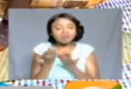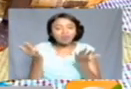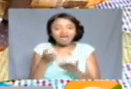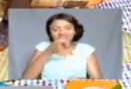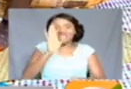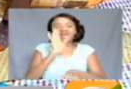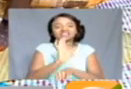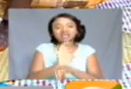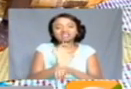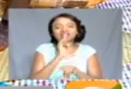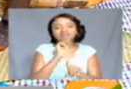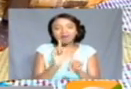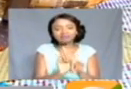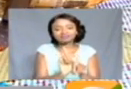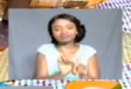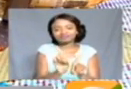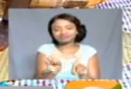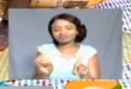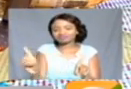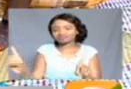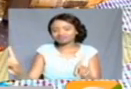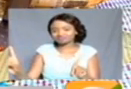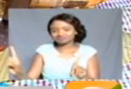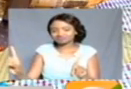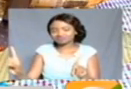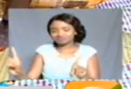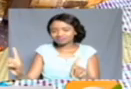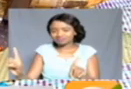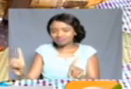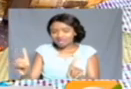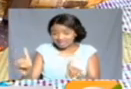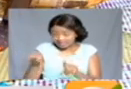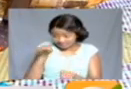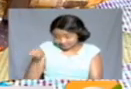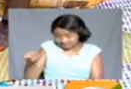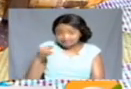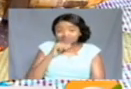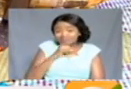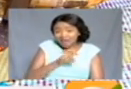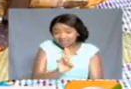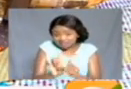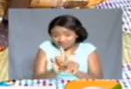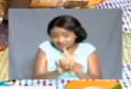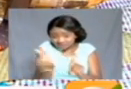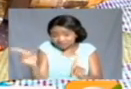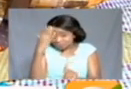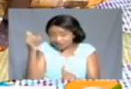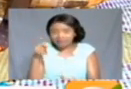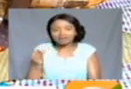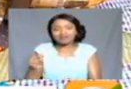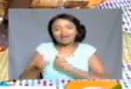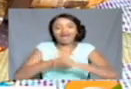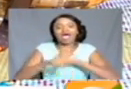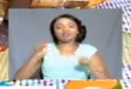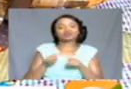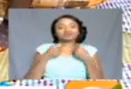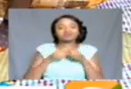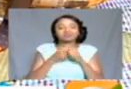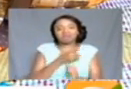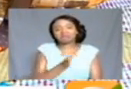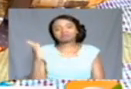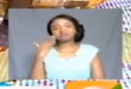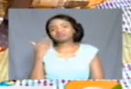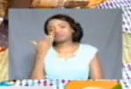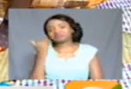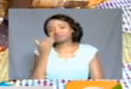akapotea peke yake. Ndio mkala na sema labda bwana anakataa kwa sababu anajua anaenda pale anaenda lakini kando. Kuna mengi anayofanya ana dhambi zake ambazo anafanya